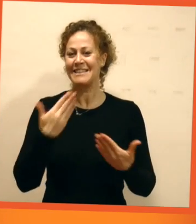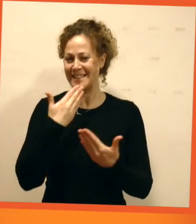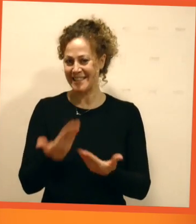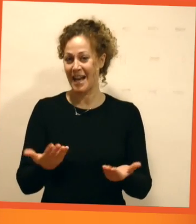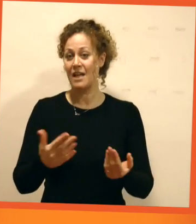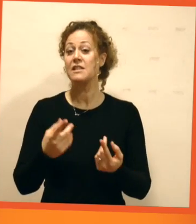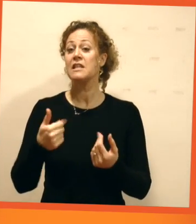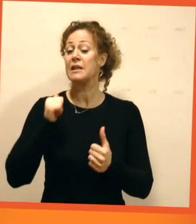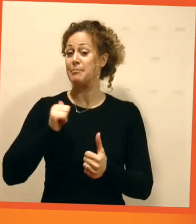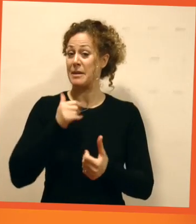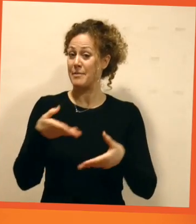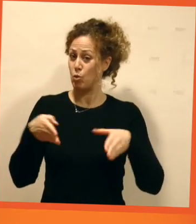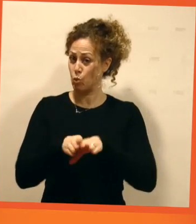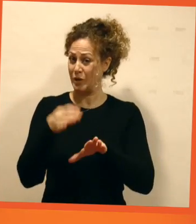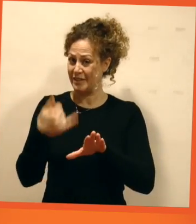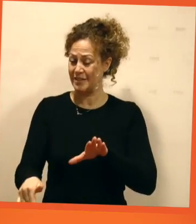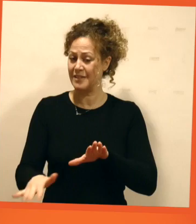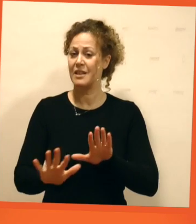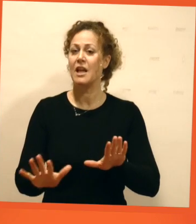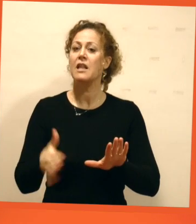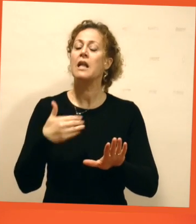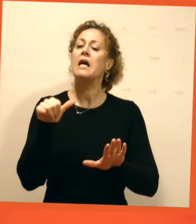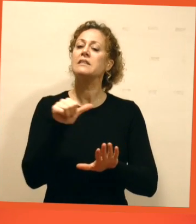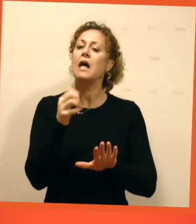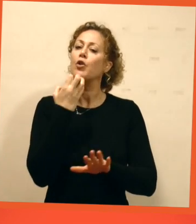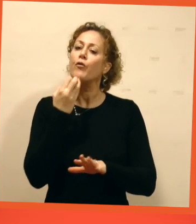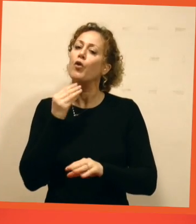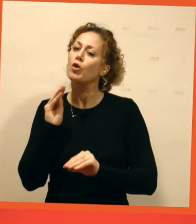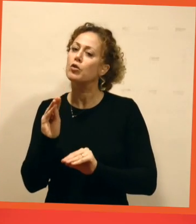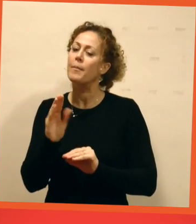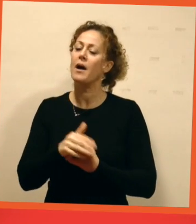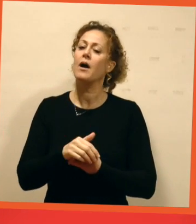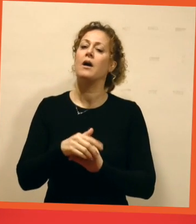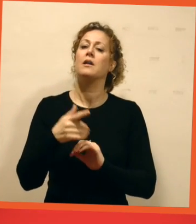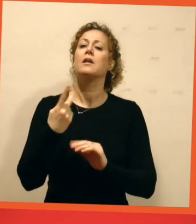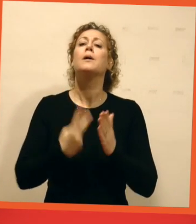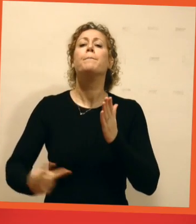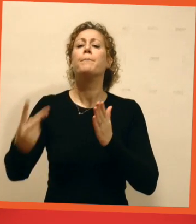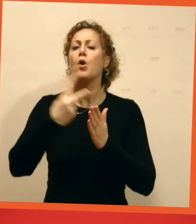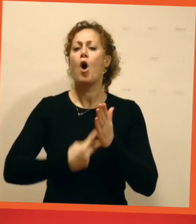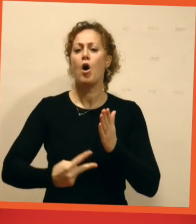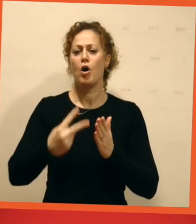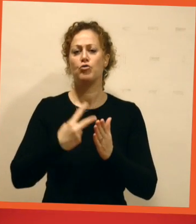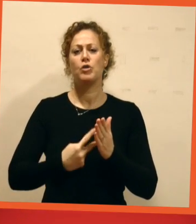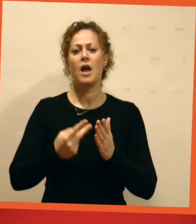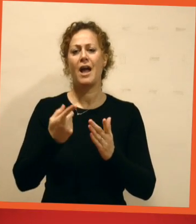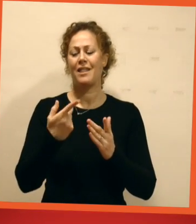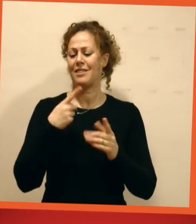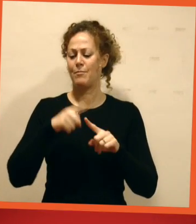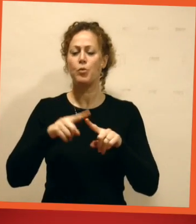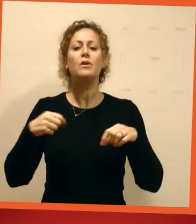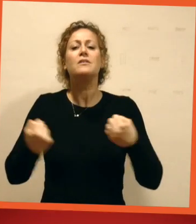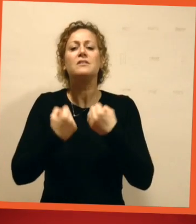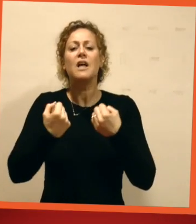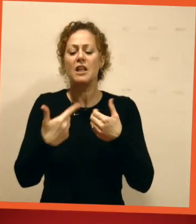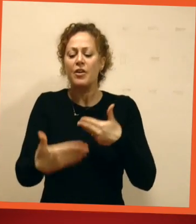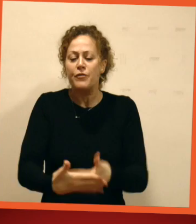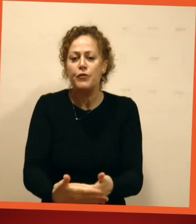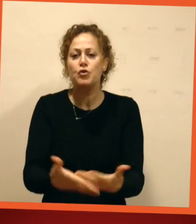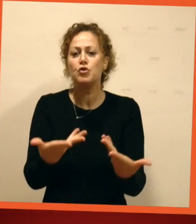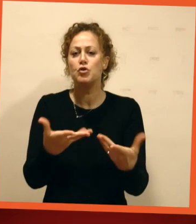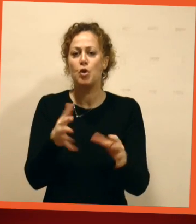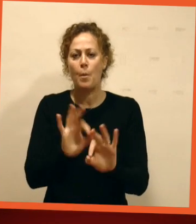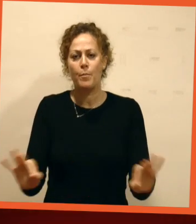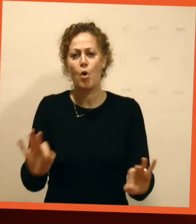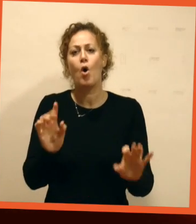grazie. Prima di chiudere, Sandra, volevo chiederti: quali sono i progetti e le iniziative imminenti che state preparando?